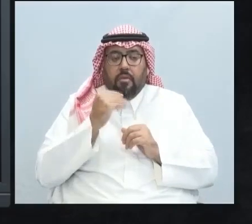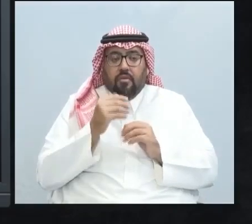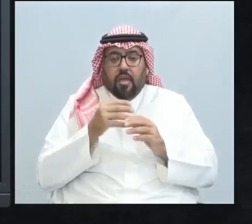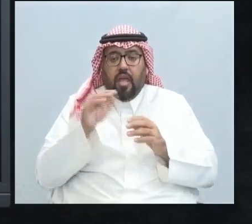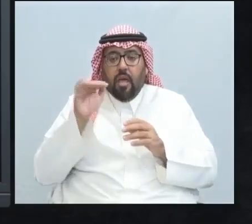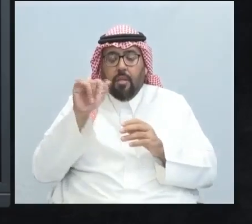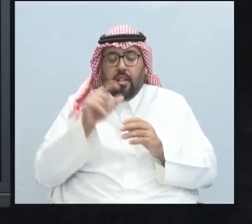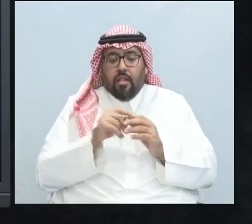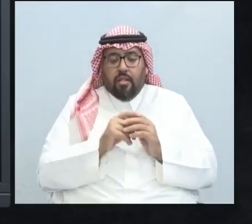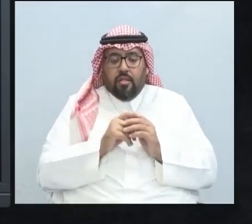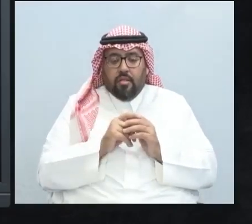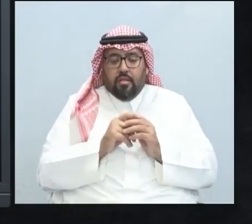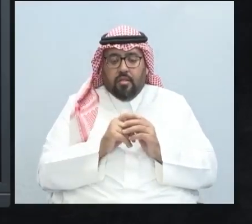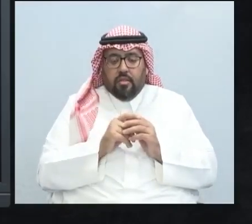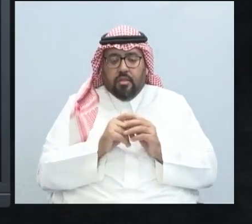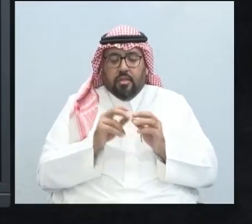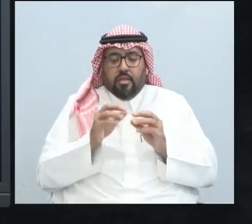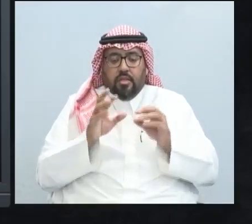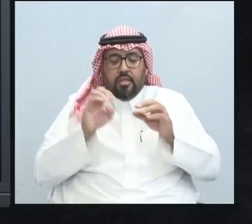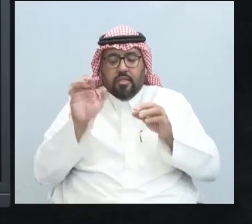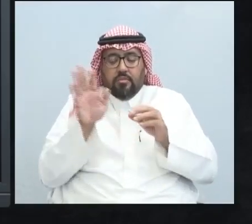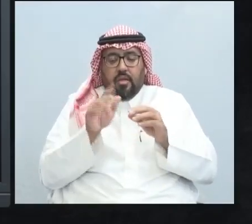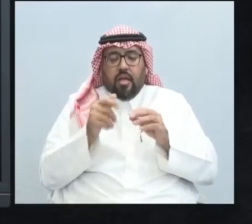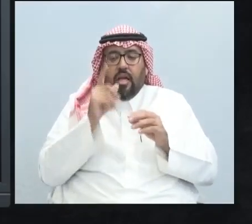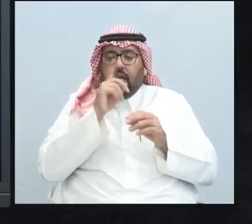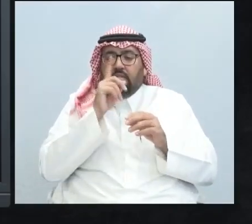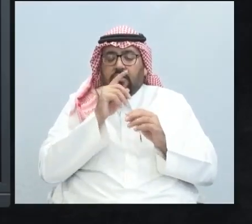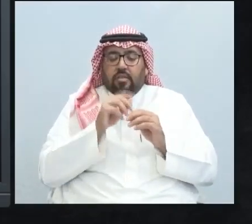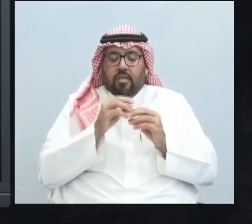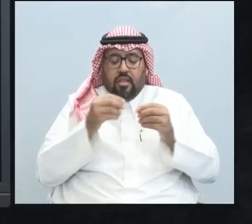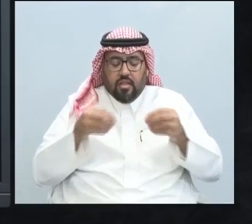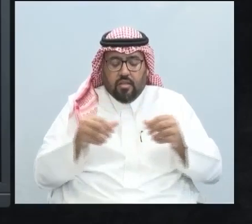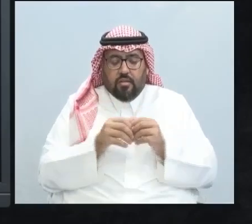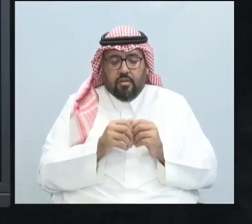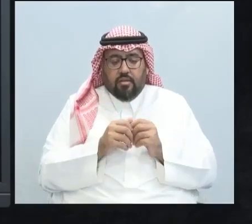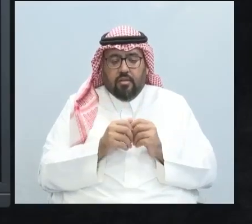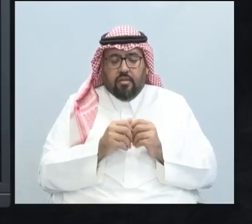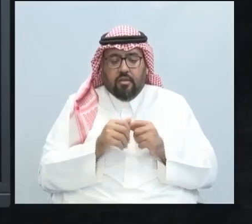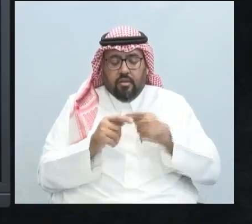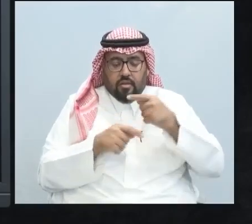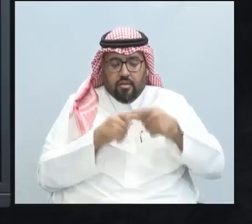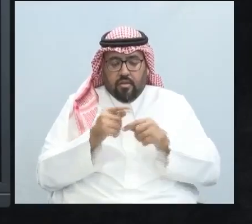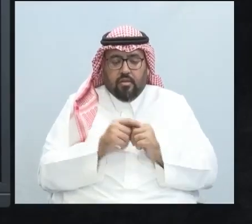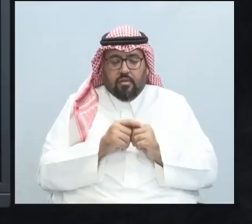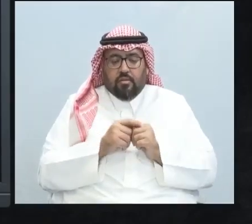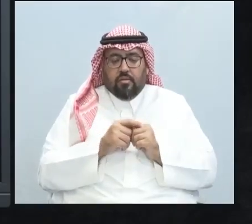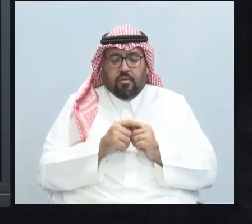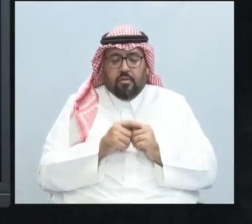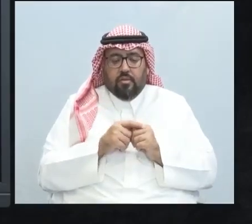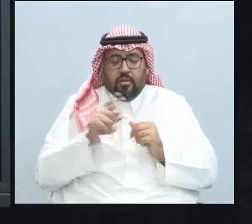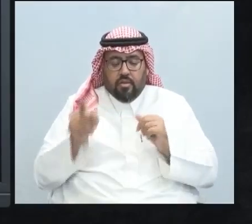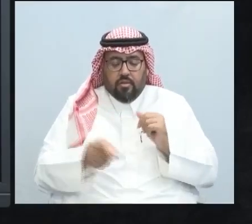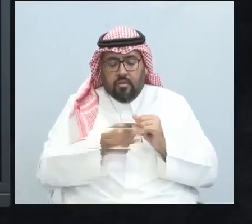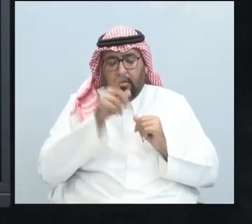حمل عندما يتحلل الجسم الاصفر تتحلل هذه البويضه يبدا عمليه او تبدا عمليه